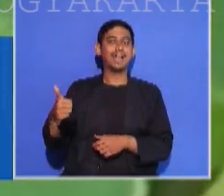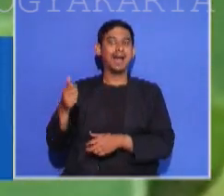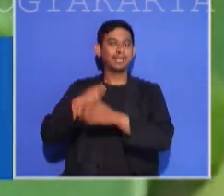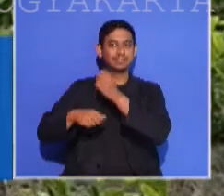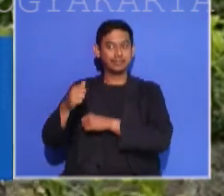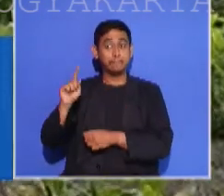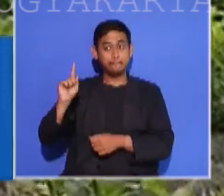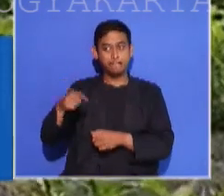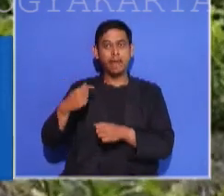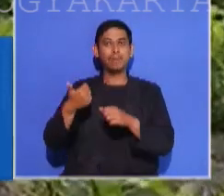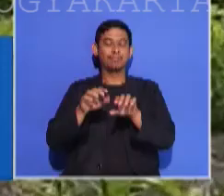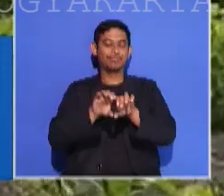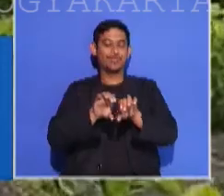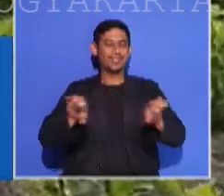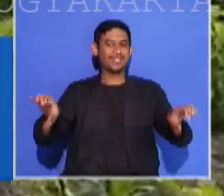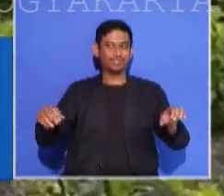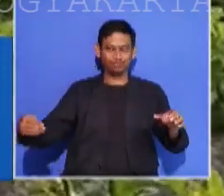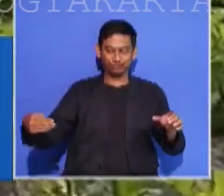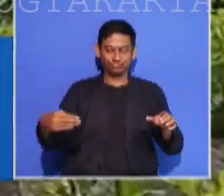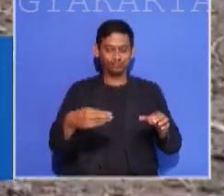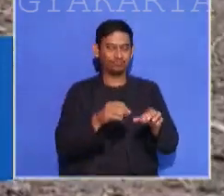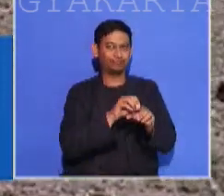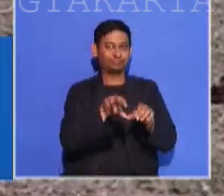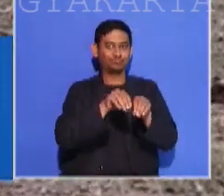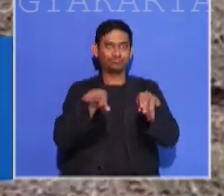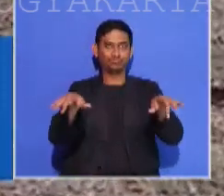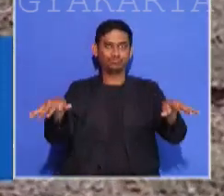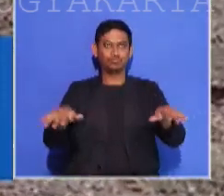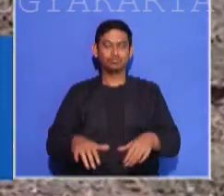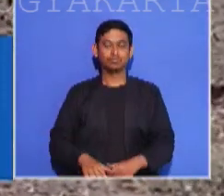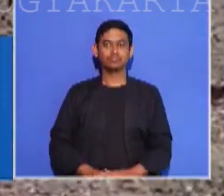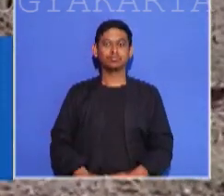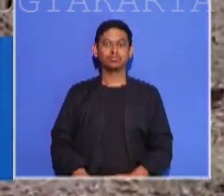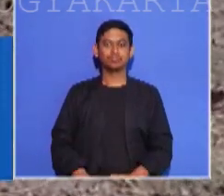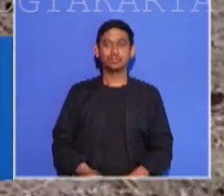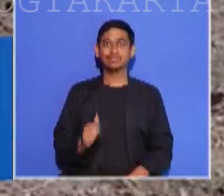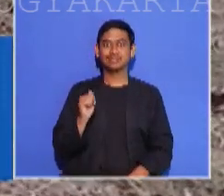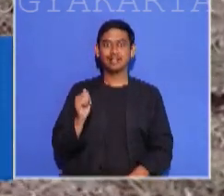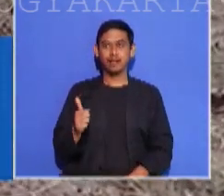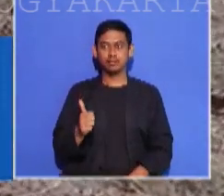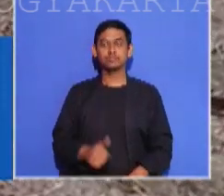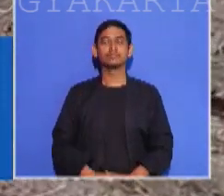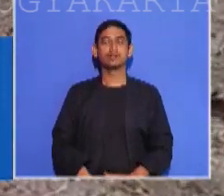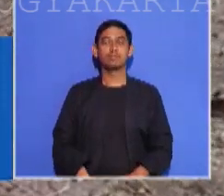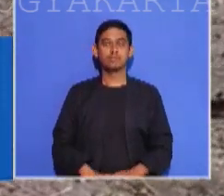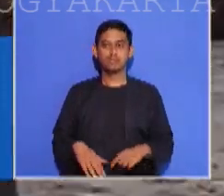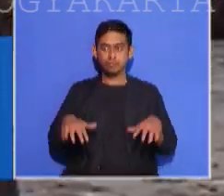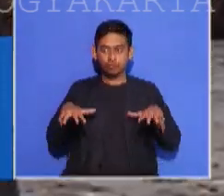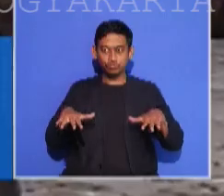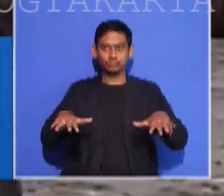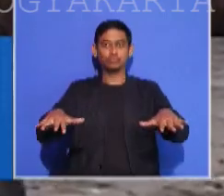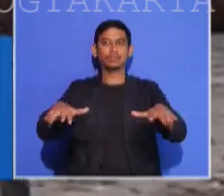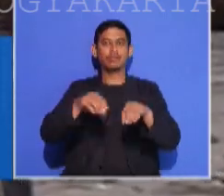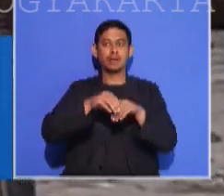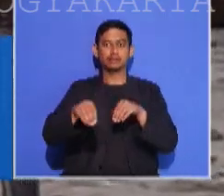ingkang salajengipun dipun ilekaken lumantar pralon ingkang dipun pasang ing lahan. Asiling olah tetanen ing lahan